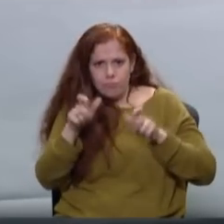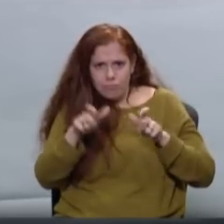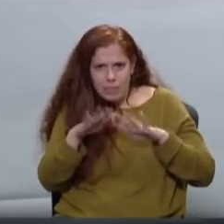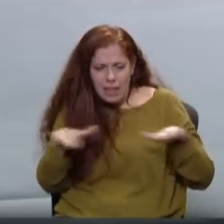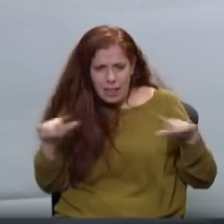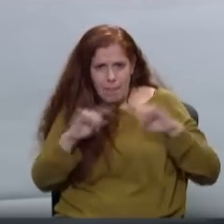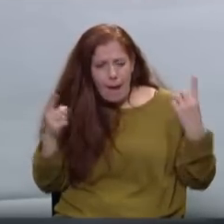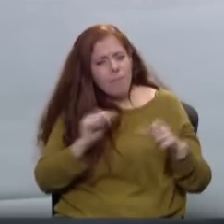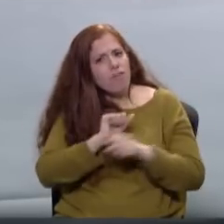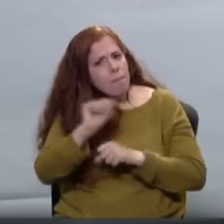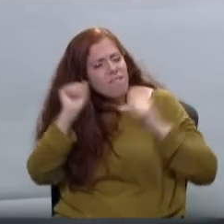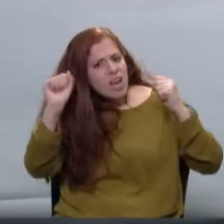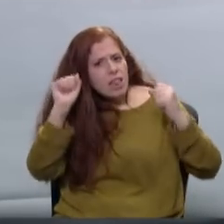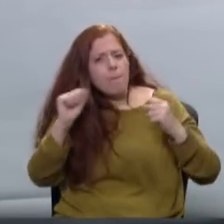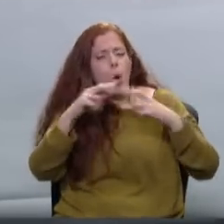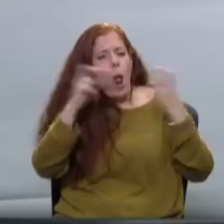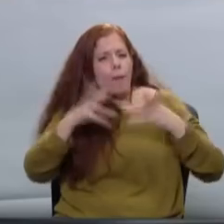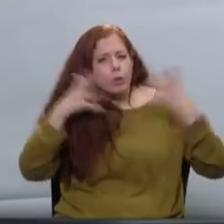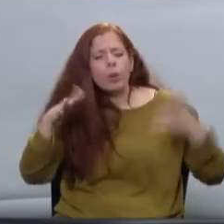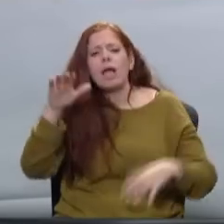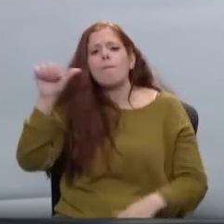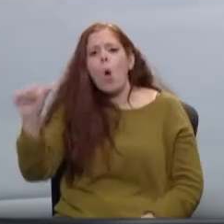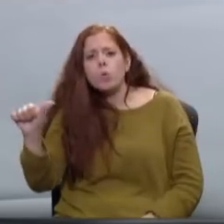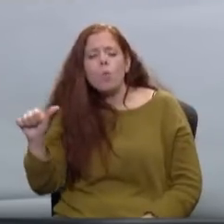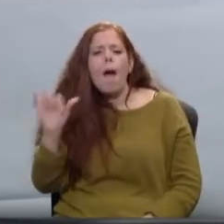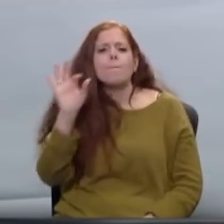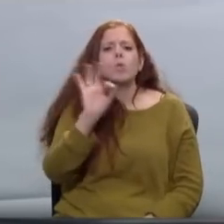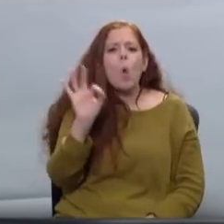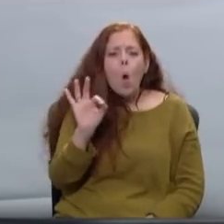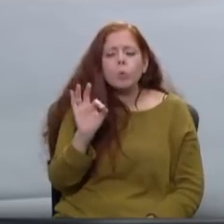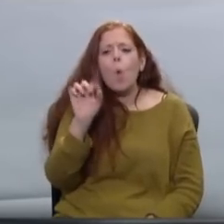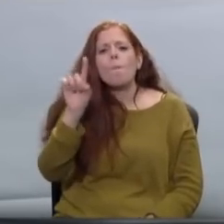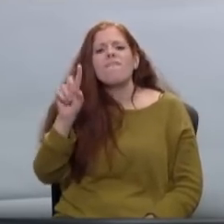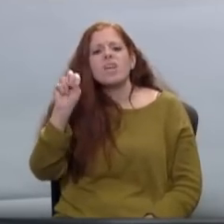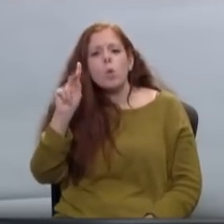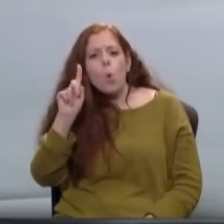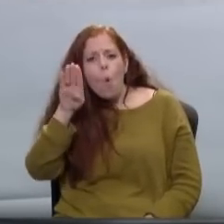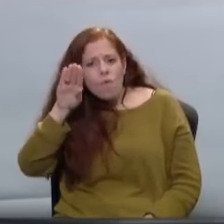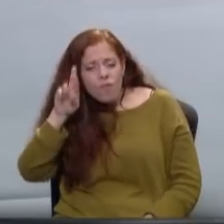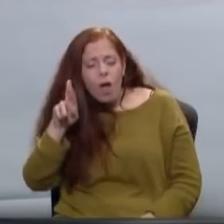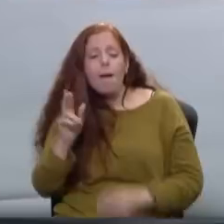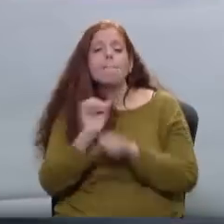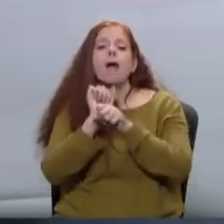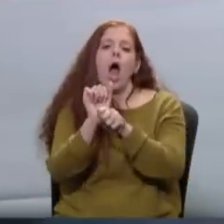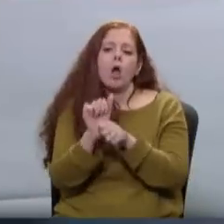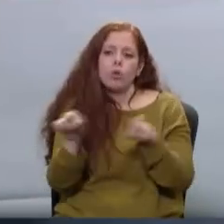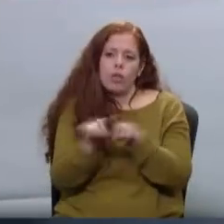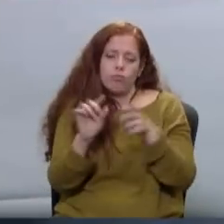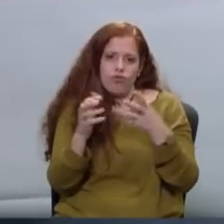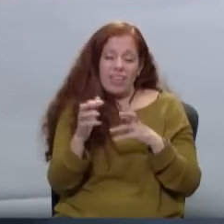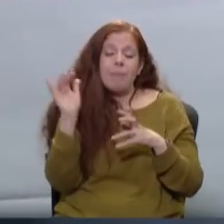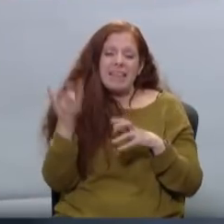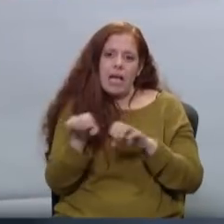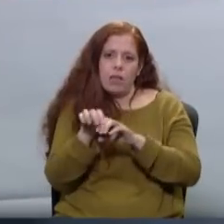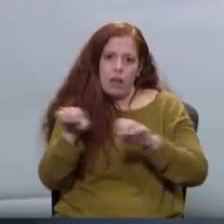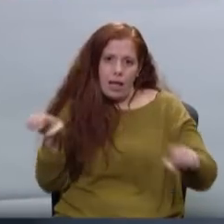ויוצאים להפגין בכל הערים הגדולות, גם באוטווה, בטורונטו, בוונקובר, בעד אותם שבטים, נגד חברת הגז, נגד הנחת הצינור